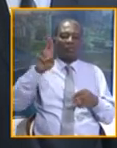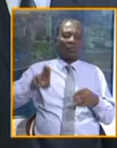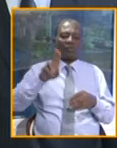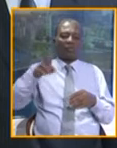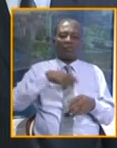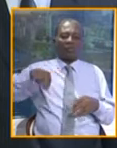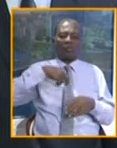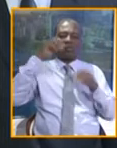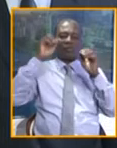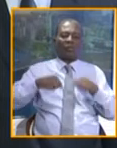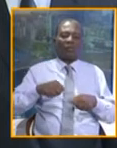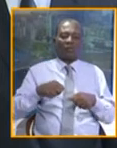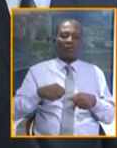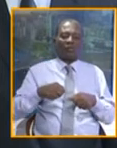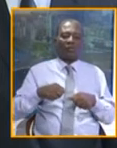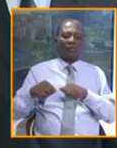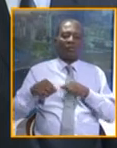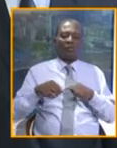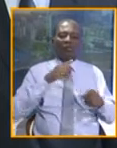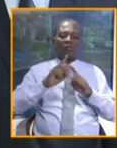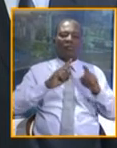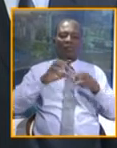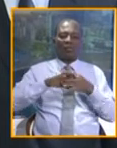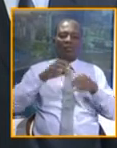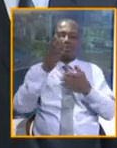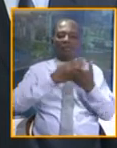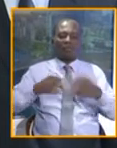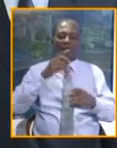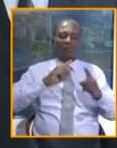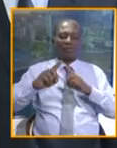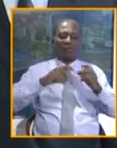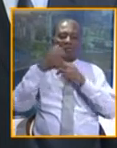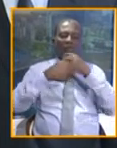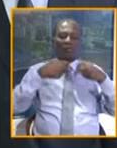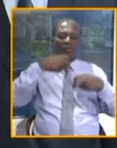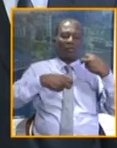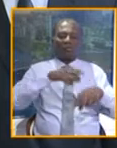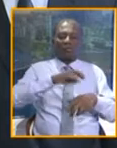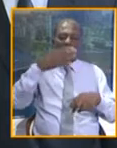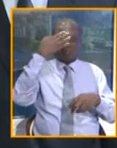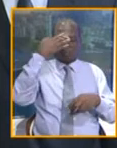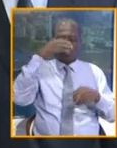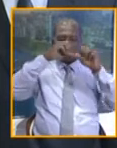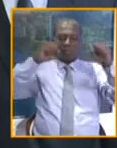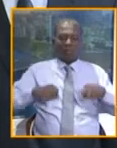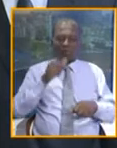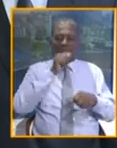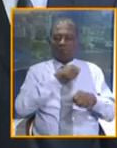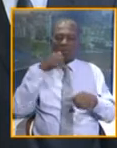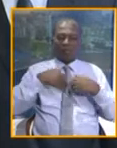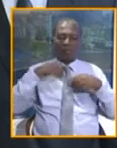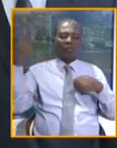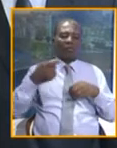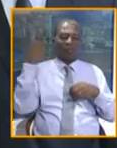pu aborder quelques problèmes d'ordre concret, immédiat. Vous savez, le secteur privé a toujours des